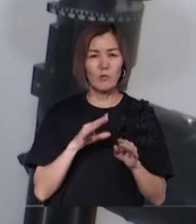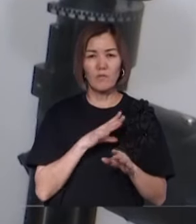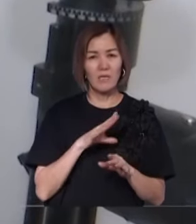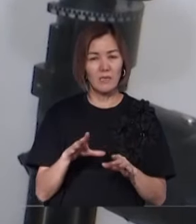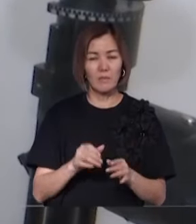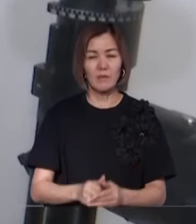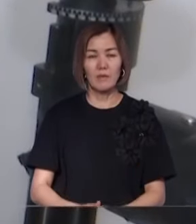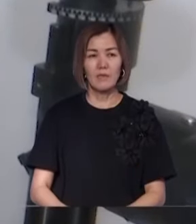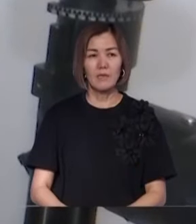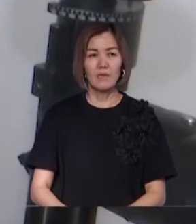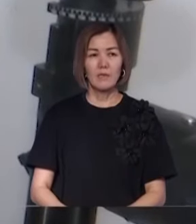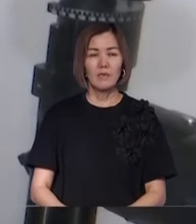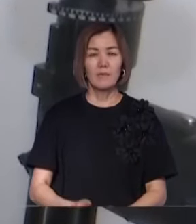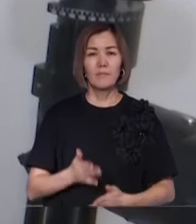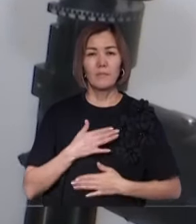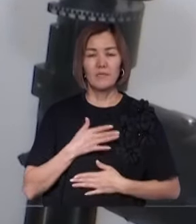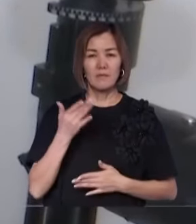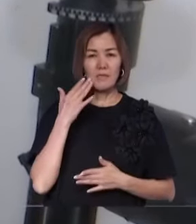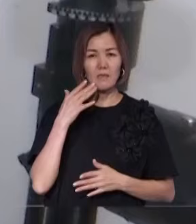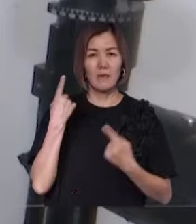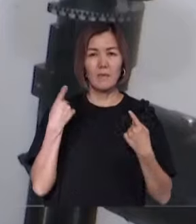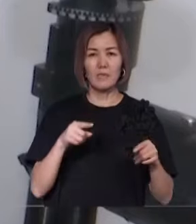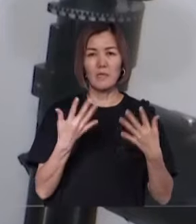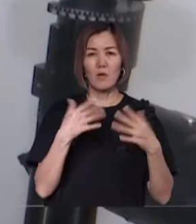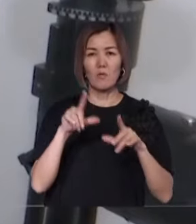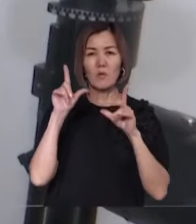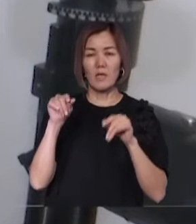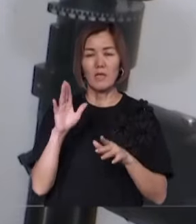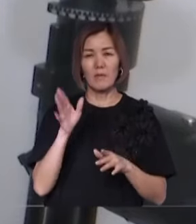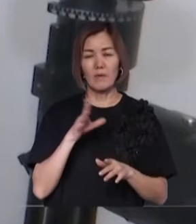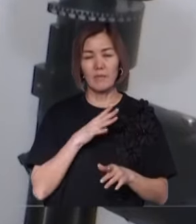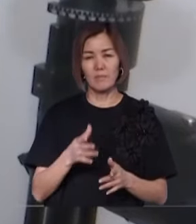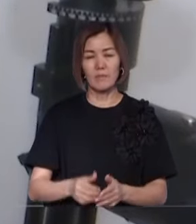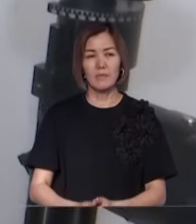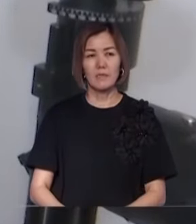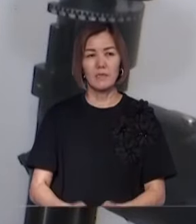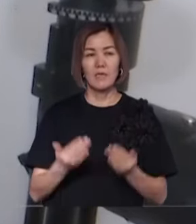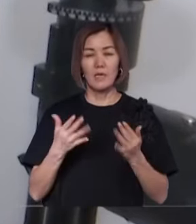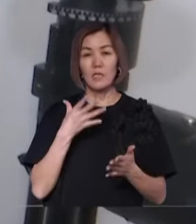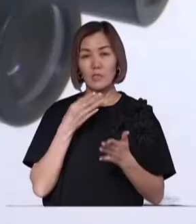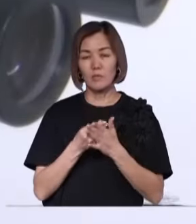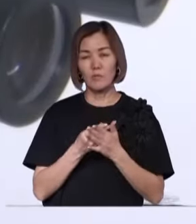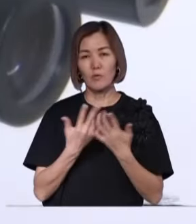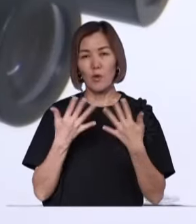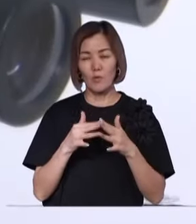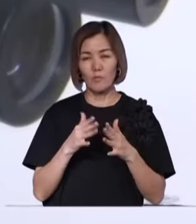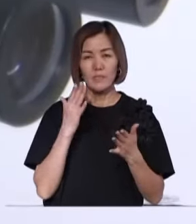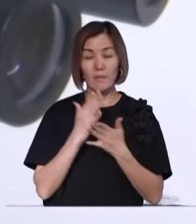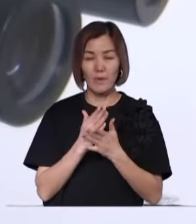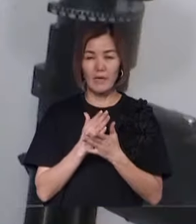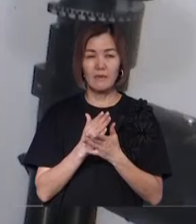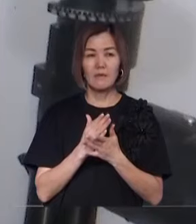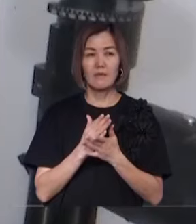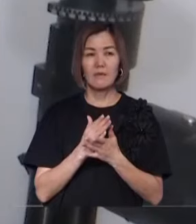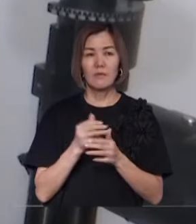жоқ. Біздің направлениемен басқа ауылдарға, басқа қалаларға жіберетін. Қазіргі күні міне соған қол